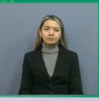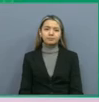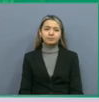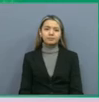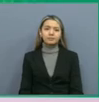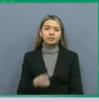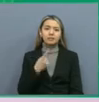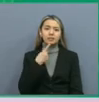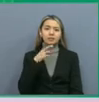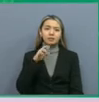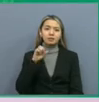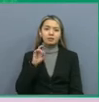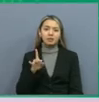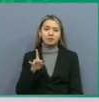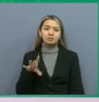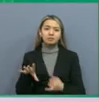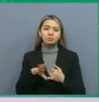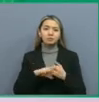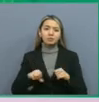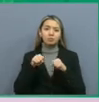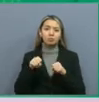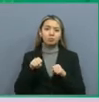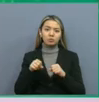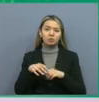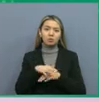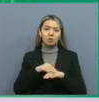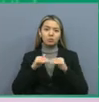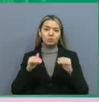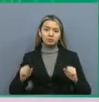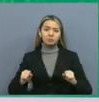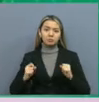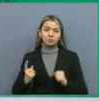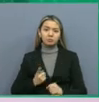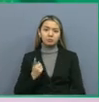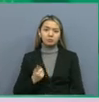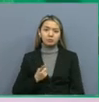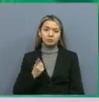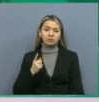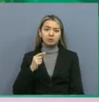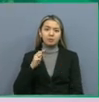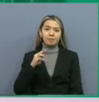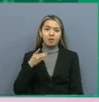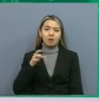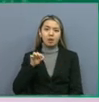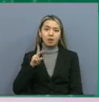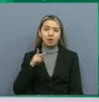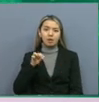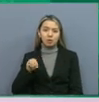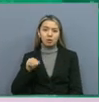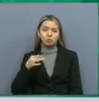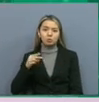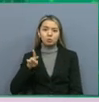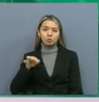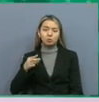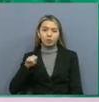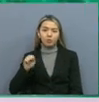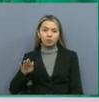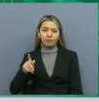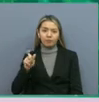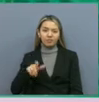Красноярск селосында жерлесіміз бокстан халықаралық дәрежедегі спорт шебері полковник Мереке Жүсіповтың жүлдесі үшін жасөспірім